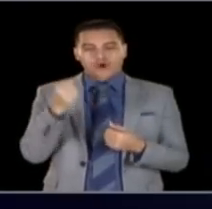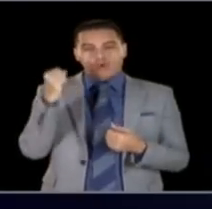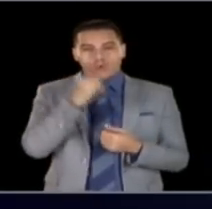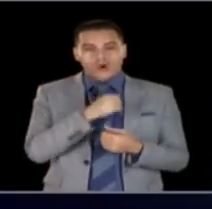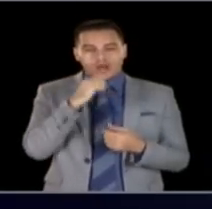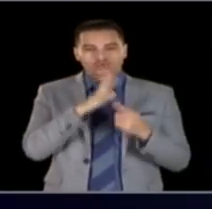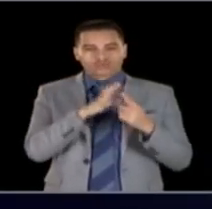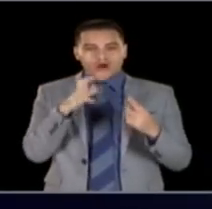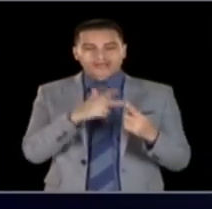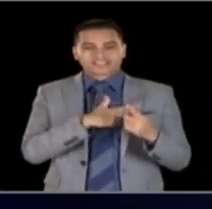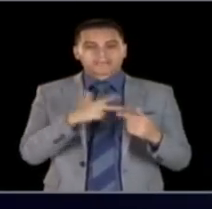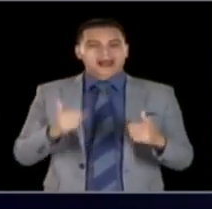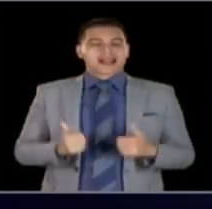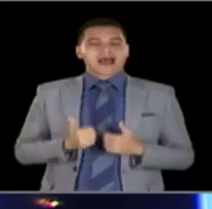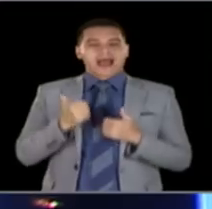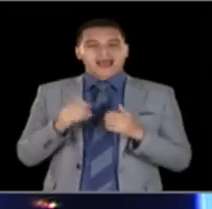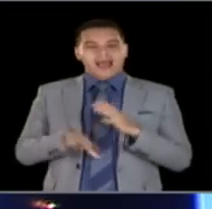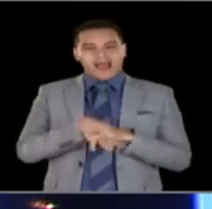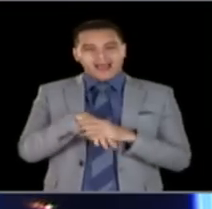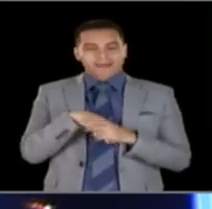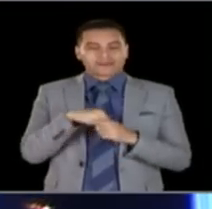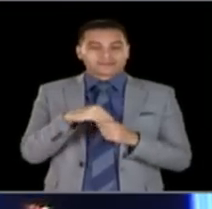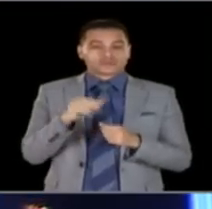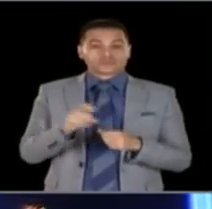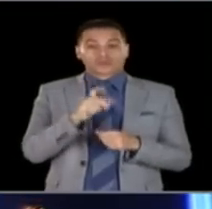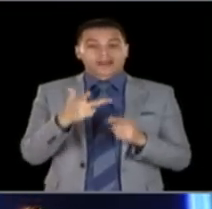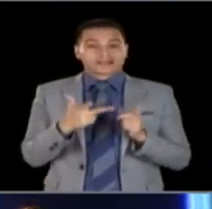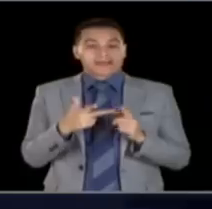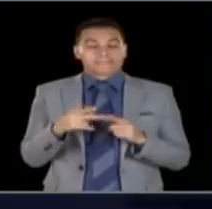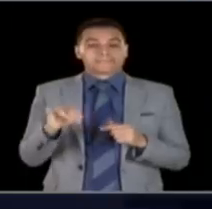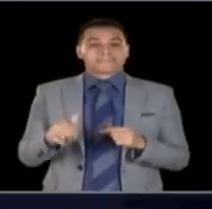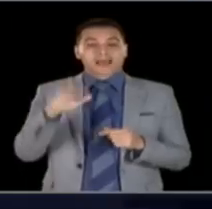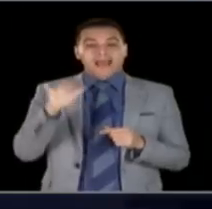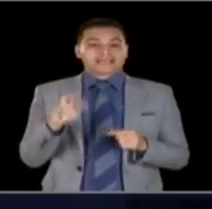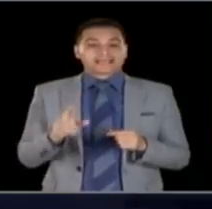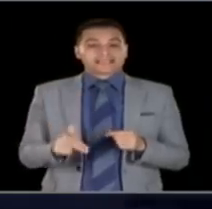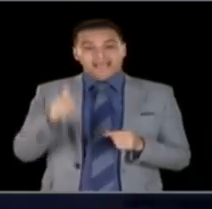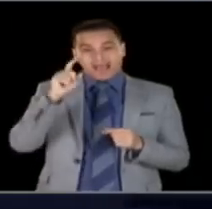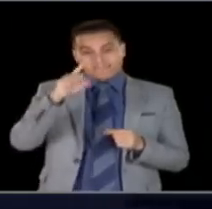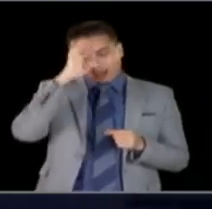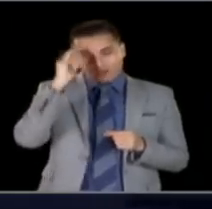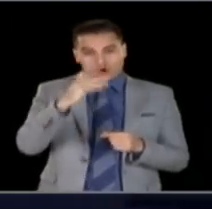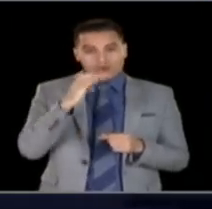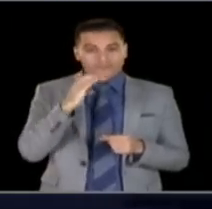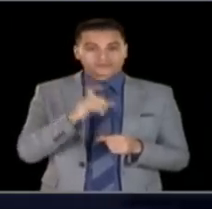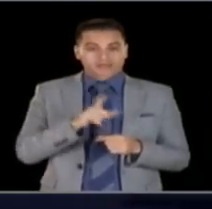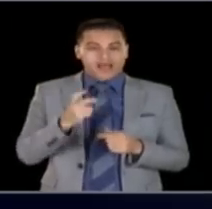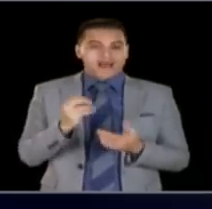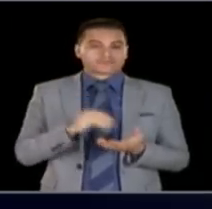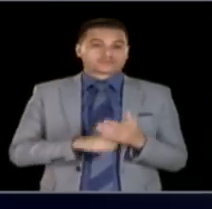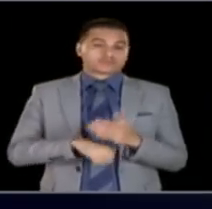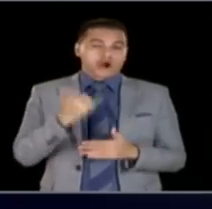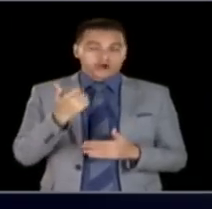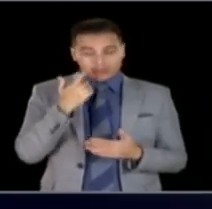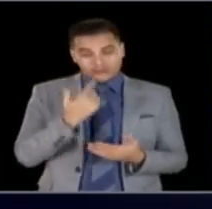أغنية الحياة. السؤال الثالث يا مهتاب، لو جاوبتي صح هرجع 25 نقطة. هترجعي